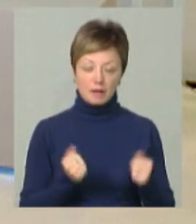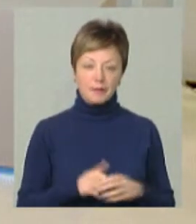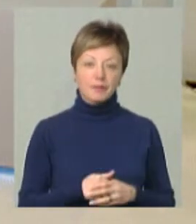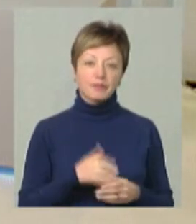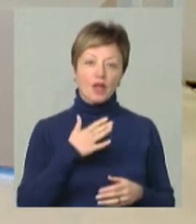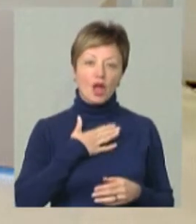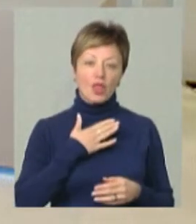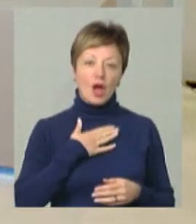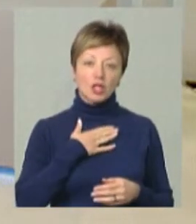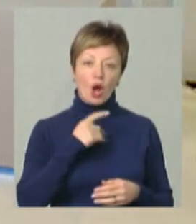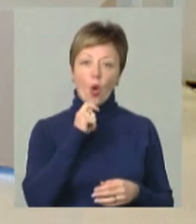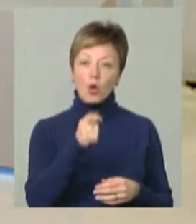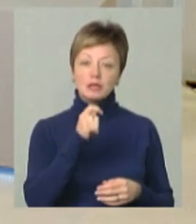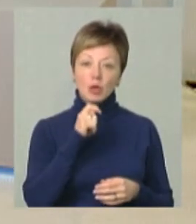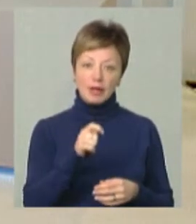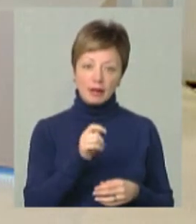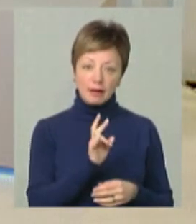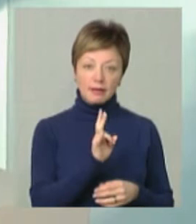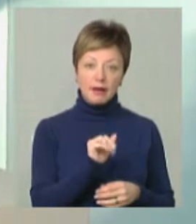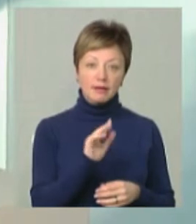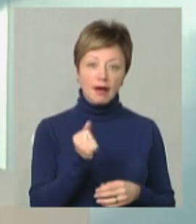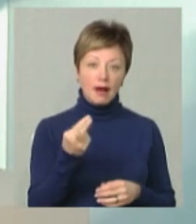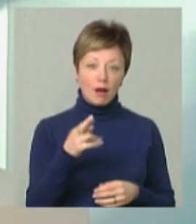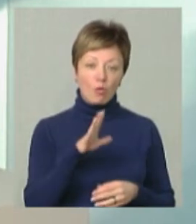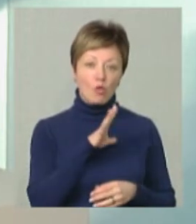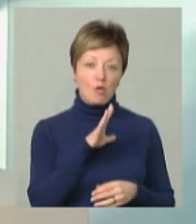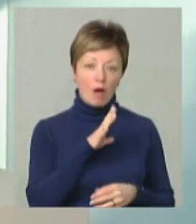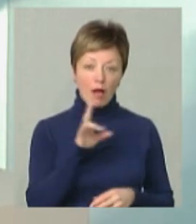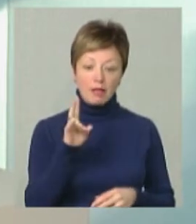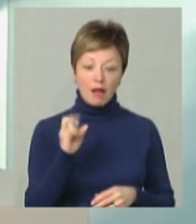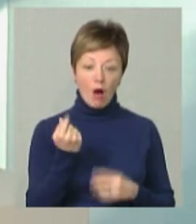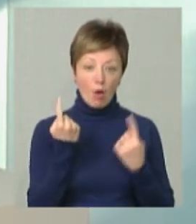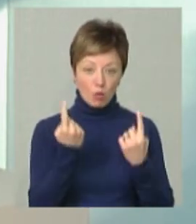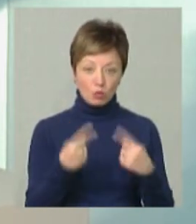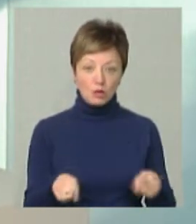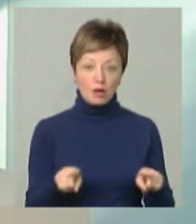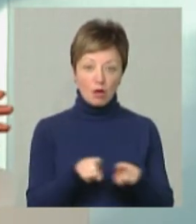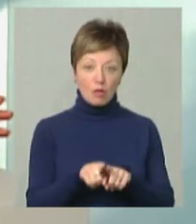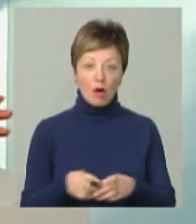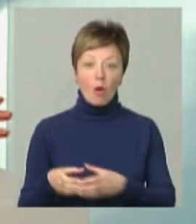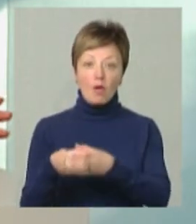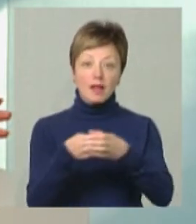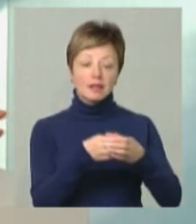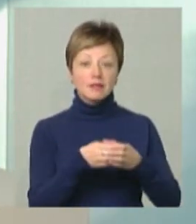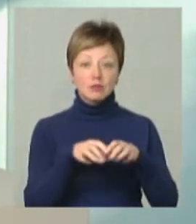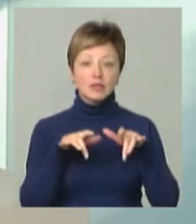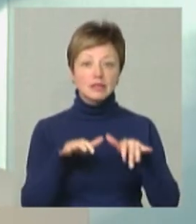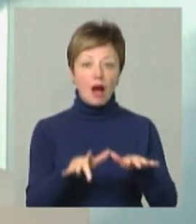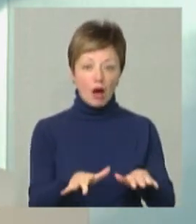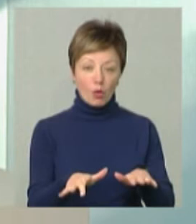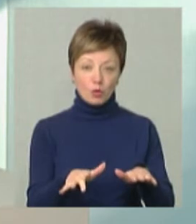Наша кореспондентка Наталя Сідова була на одному такому колективному заході